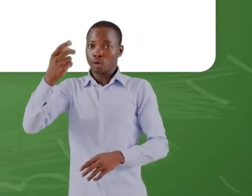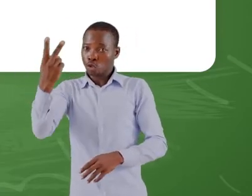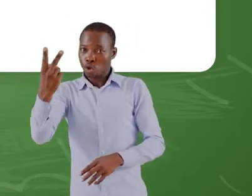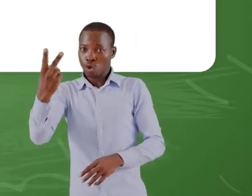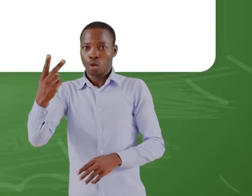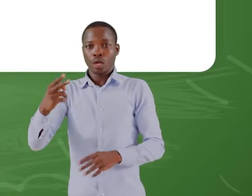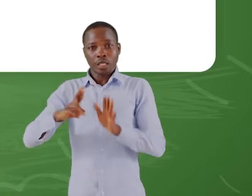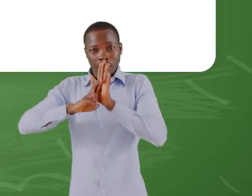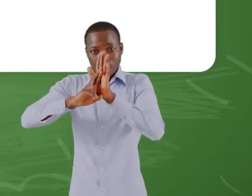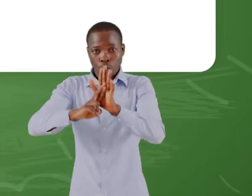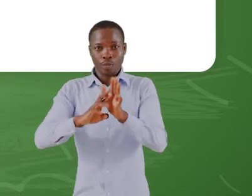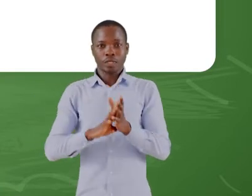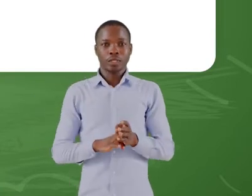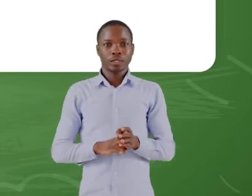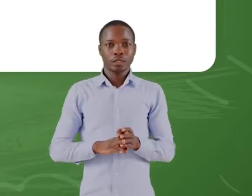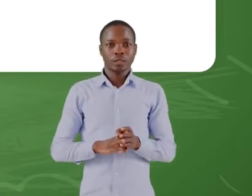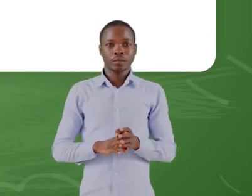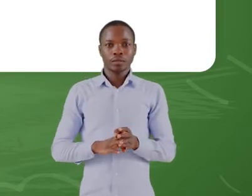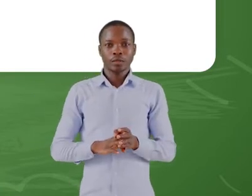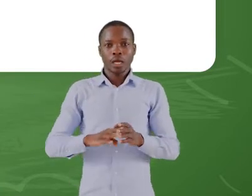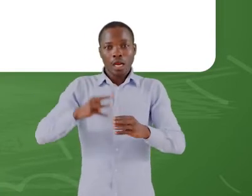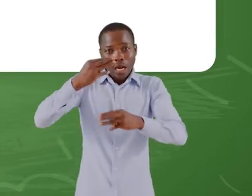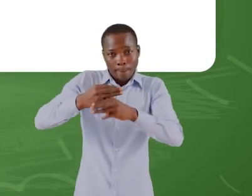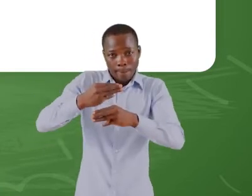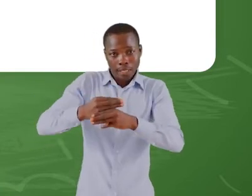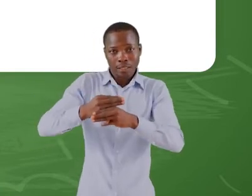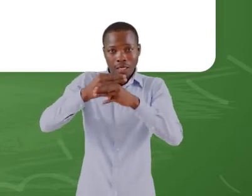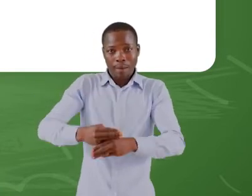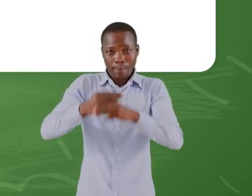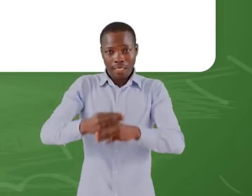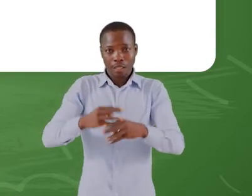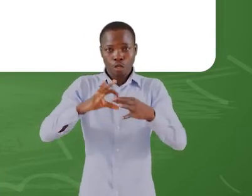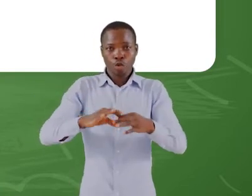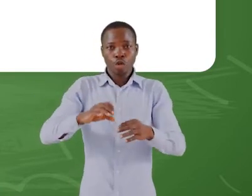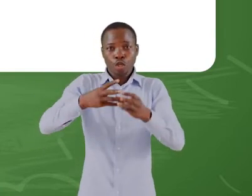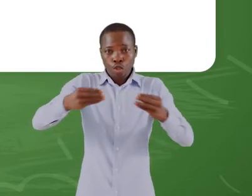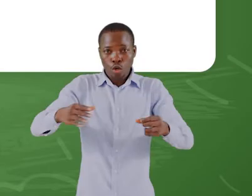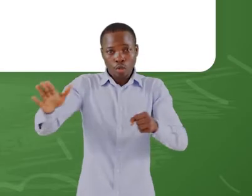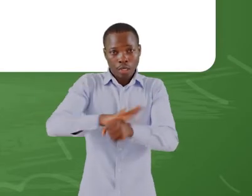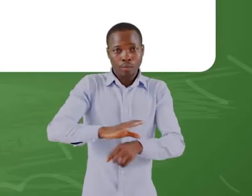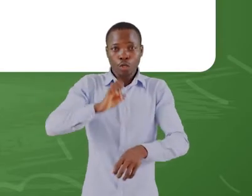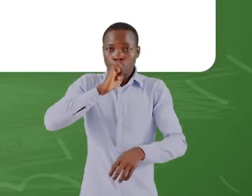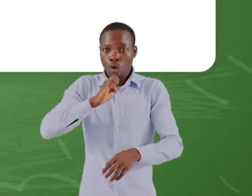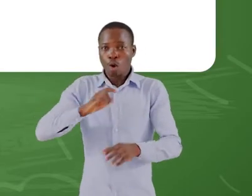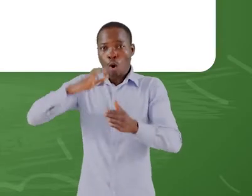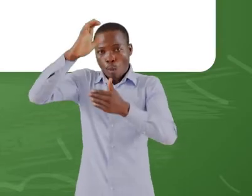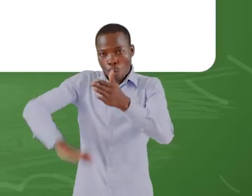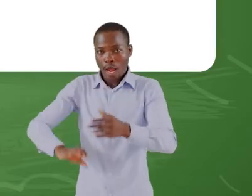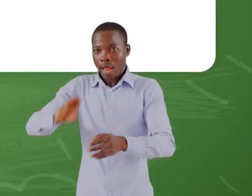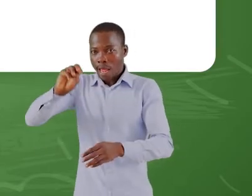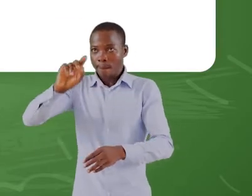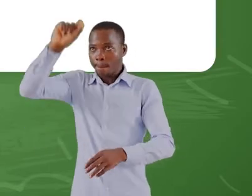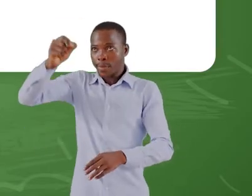M'2 qui représente la masse de sol saturé d'eau moins